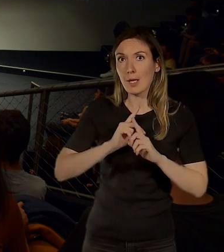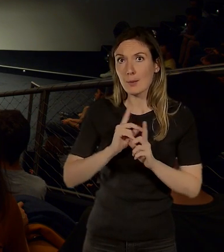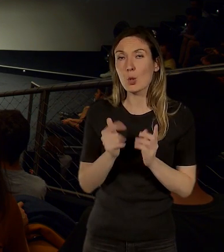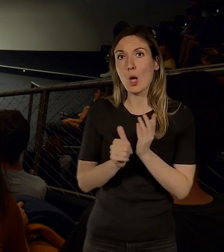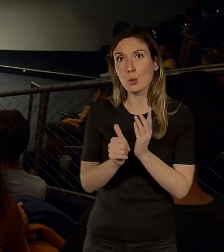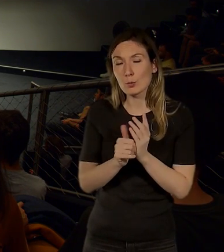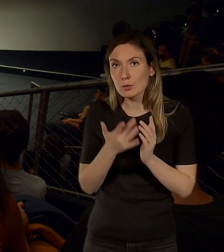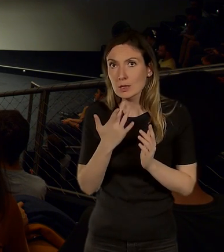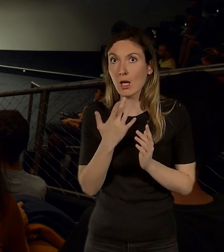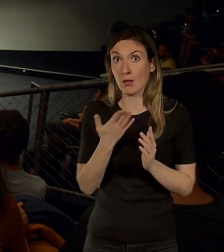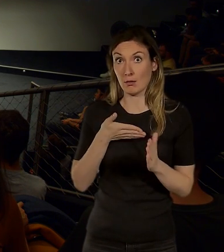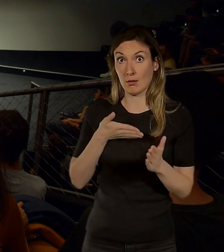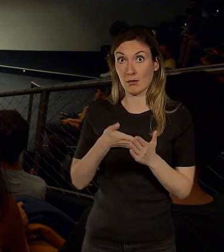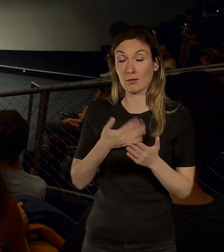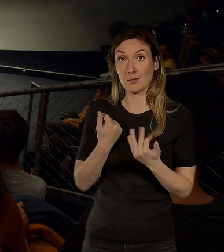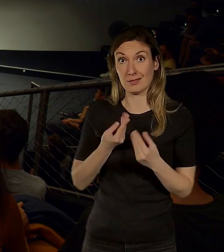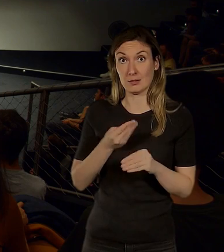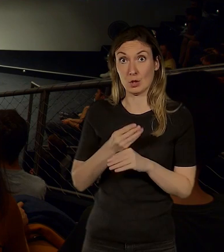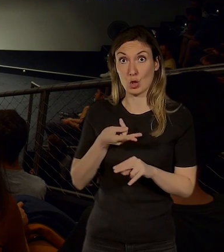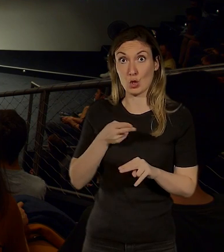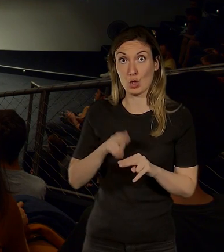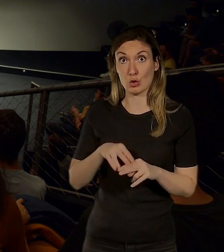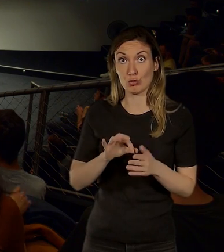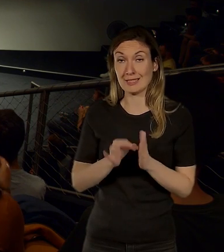situaci? Jo, já teda